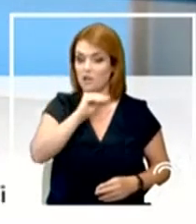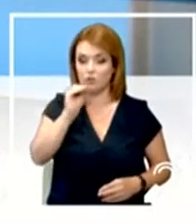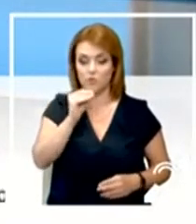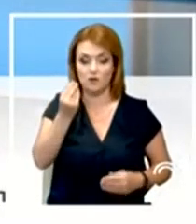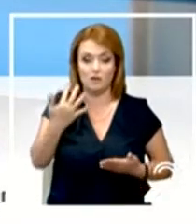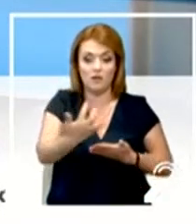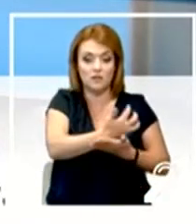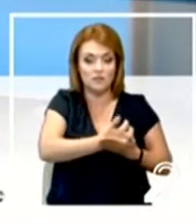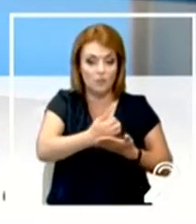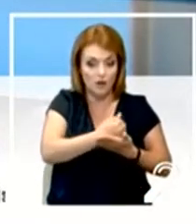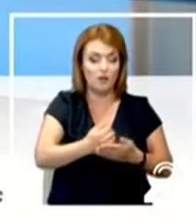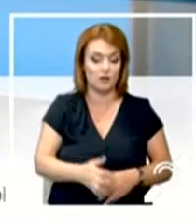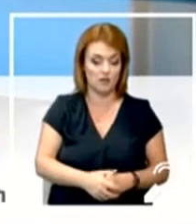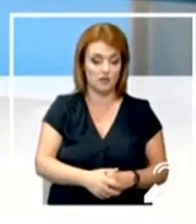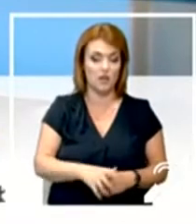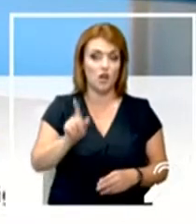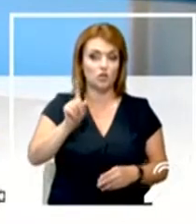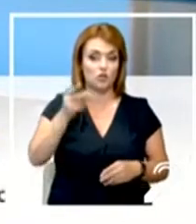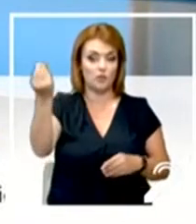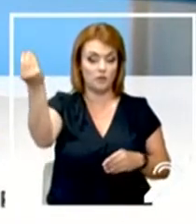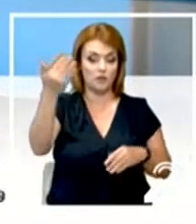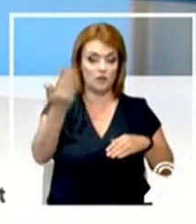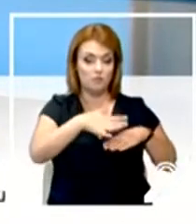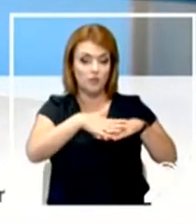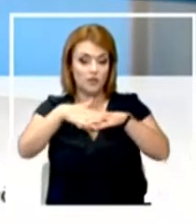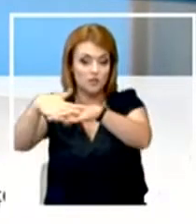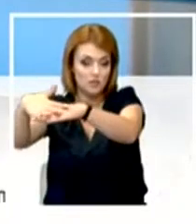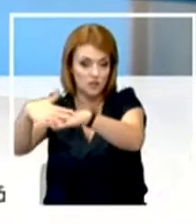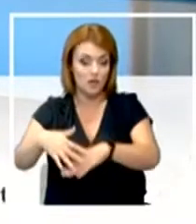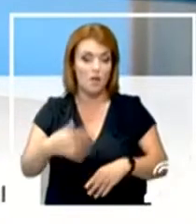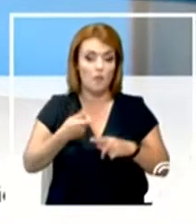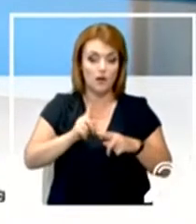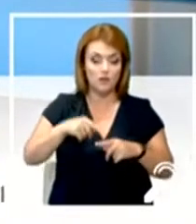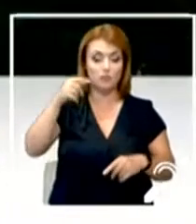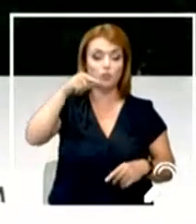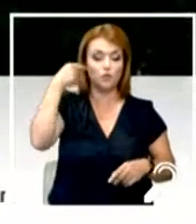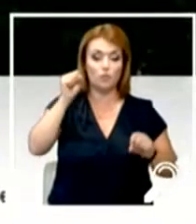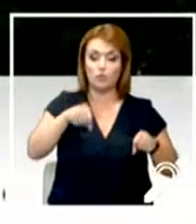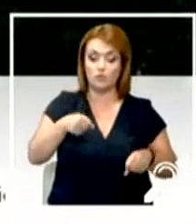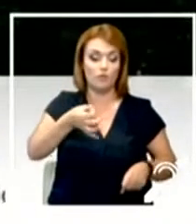în aceste condiții, concernul rus poate închide robinetul în orice moment.